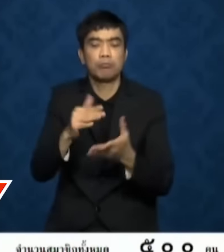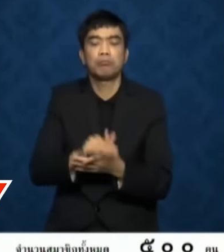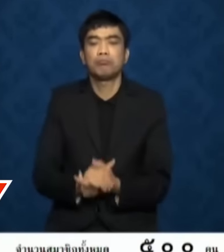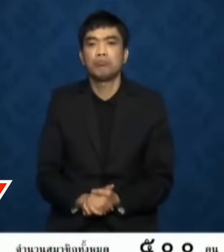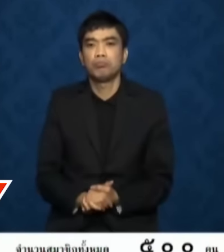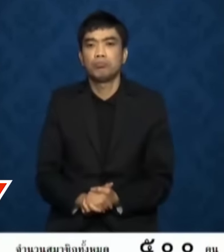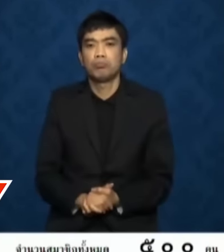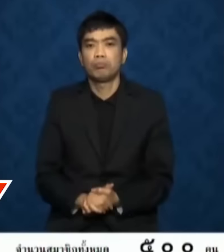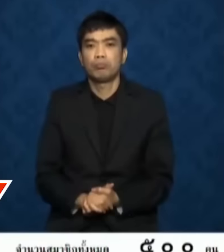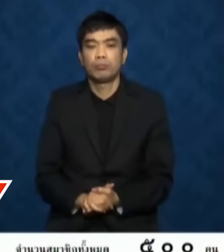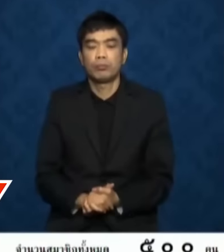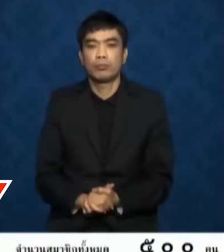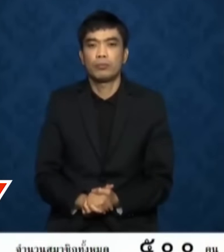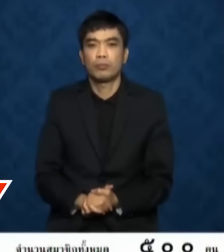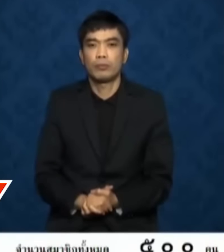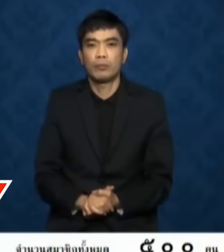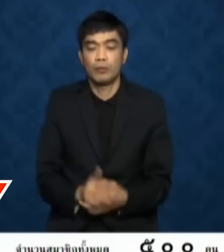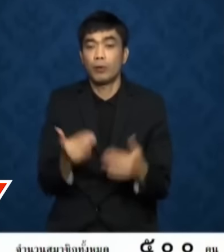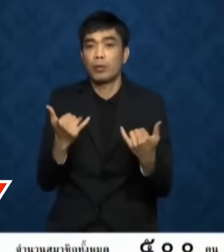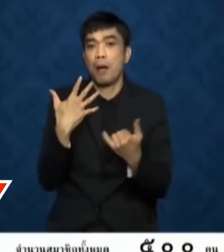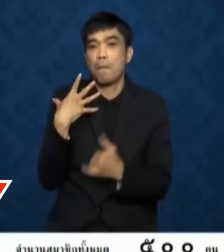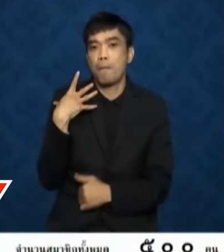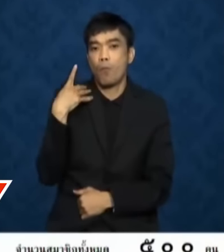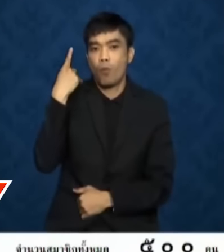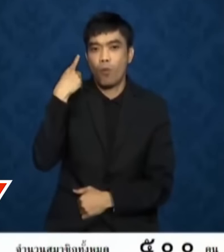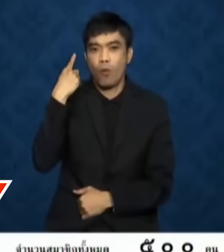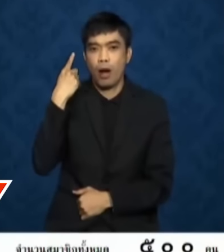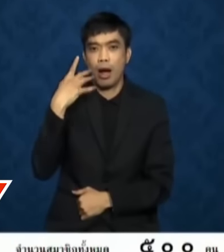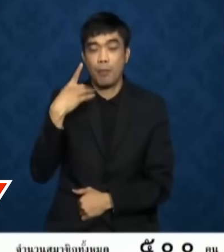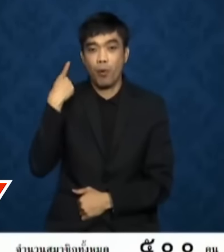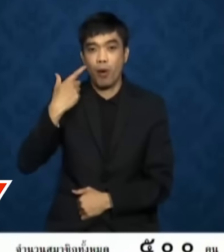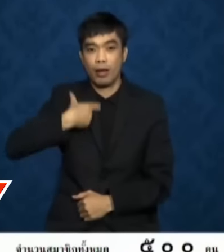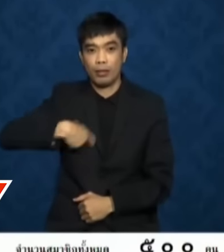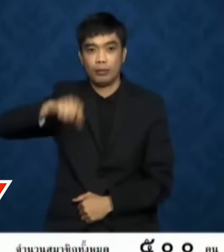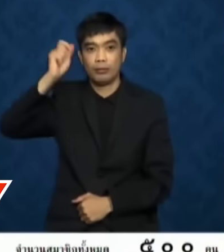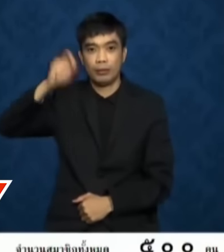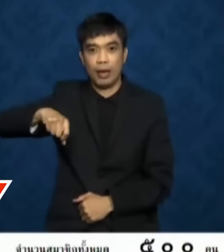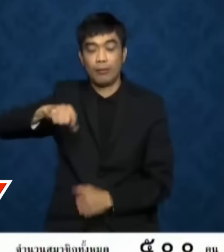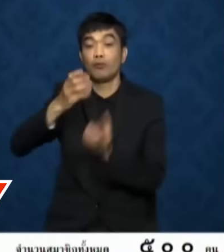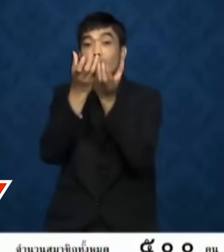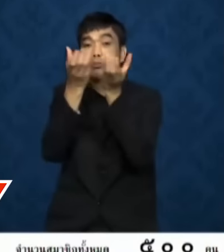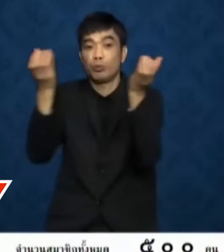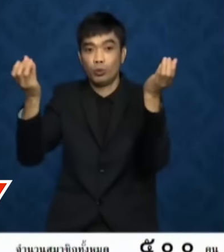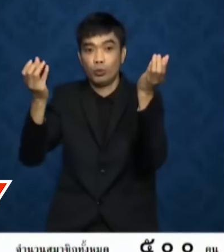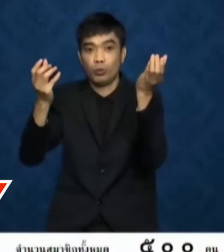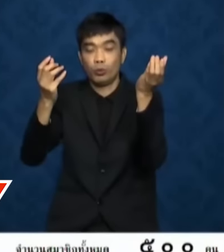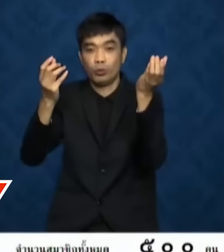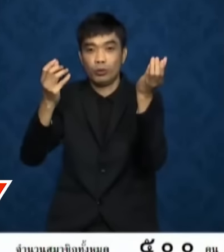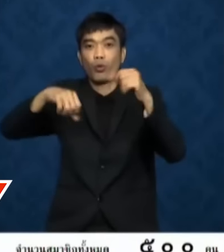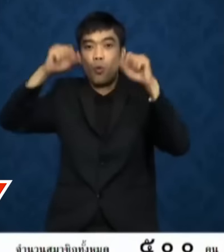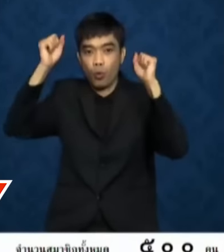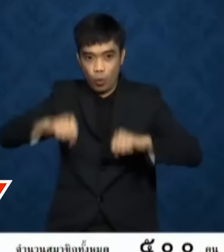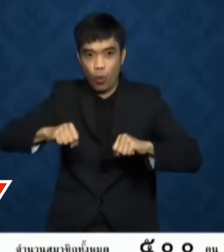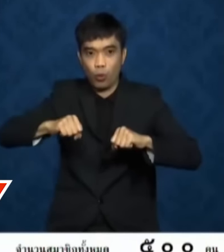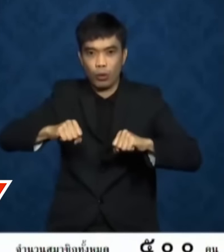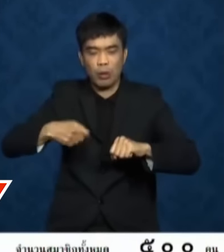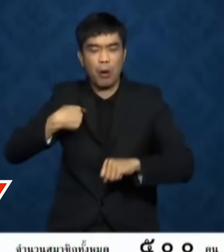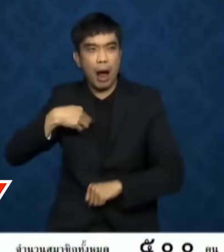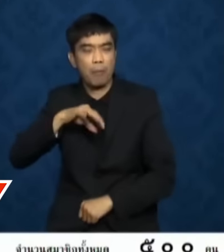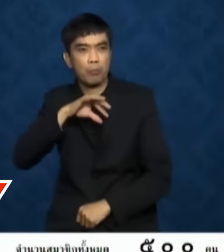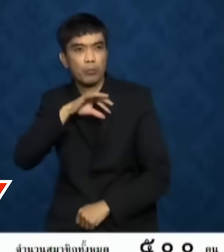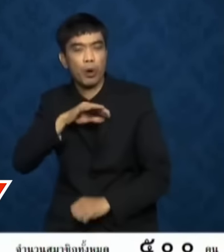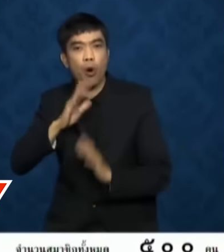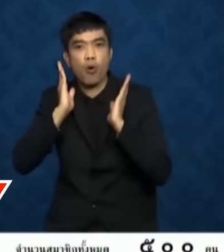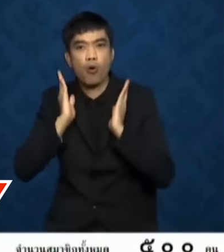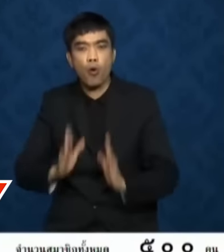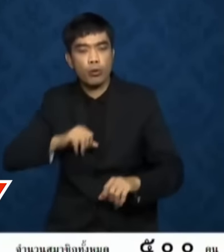ไปแล้วท่านประธานแม้กระทั่งเหตุการณ์เมื่อวานหรือคำวินิจฉัยของศาลรัฐธรรมนูญเมื่อวานก็อาจจะทำให้เยาวชนจำนวนไม่น้อยครับ